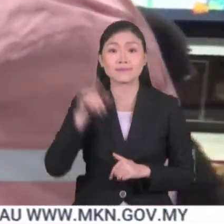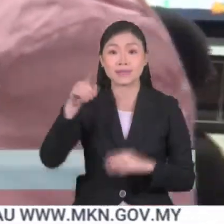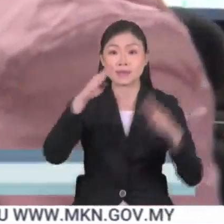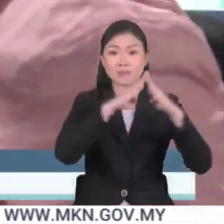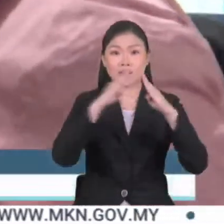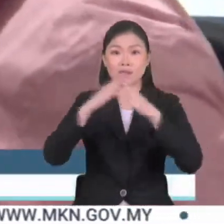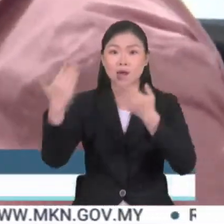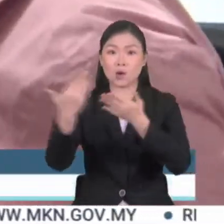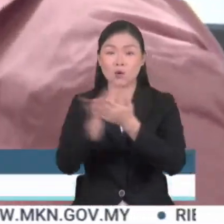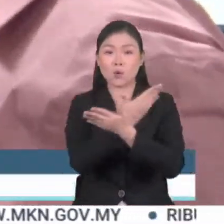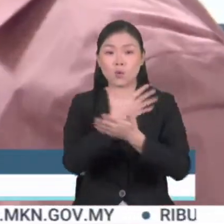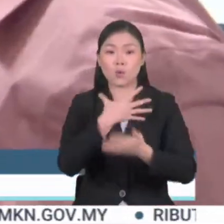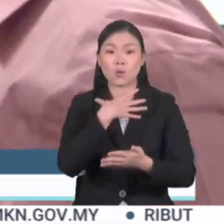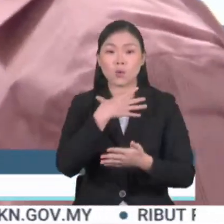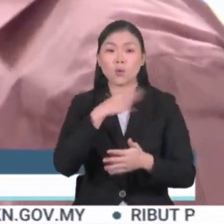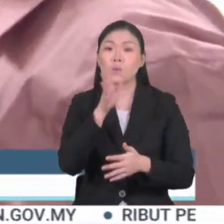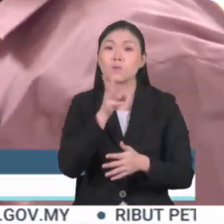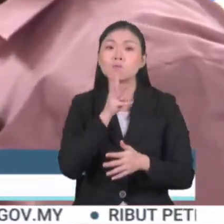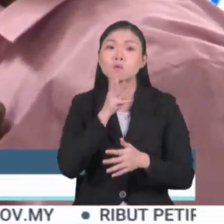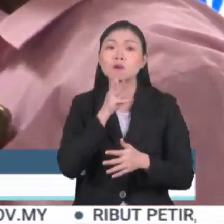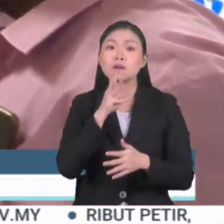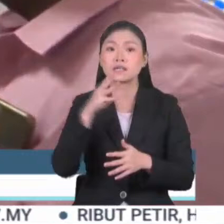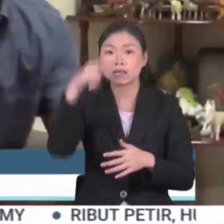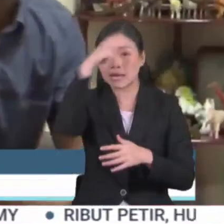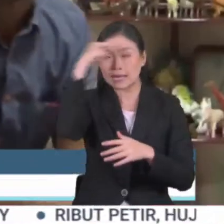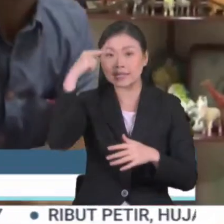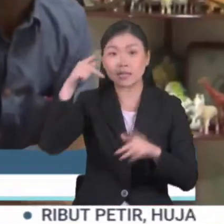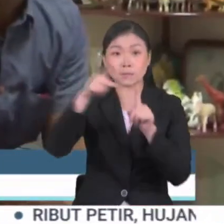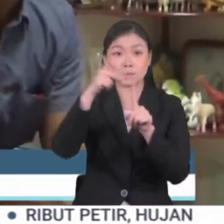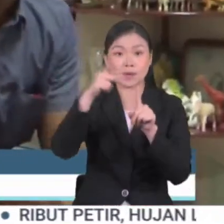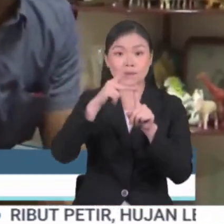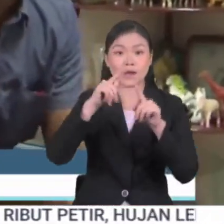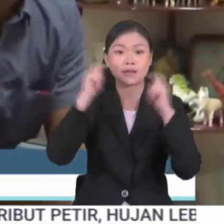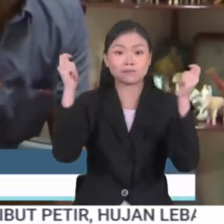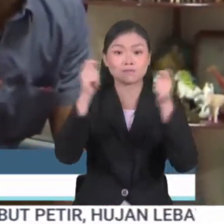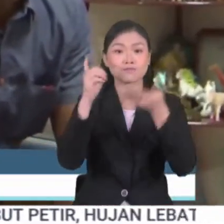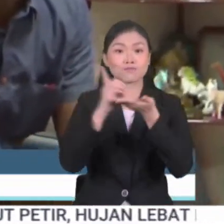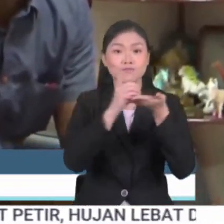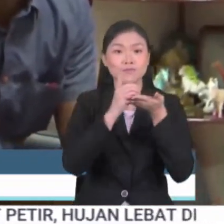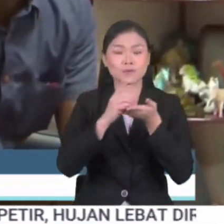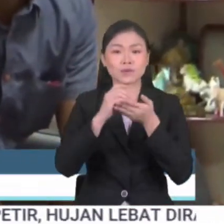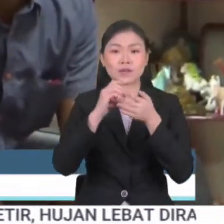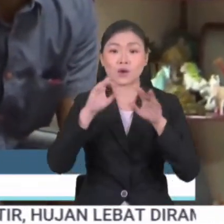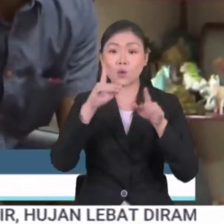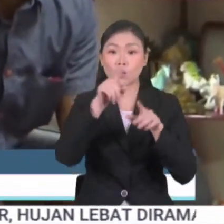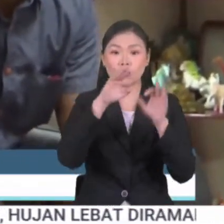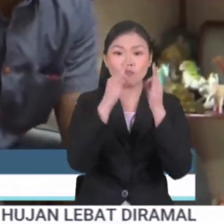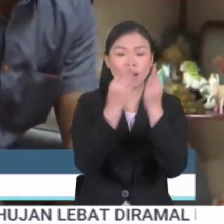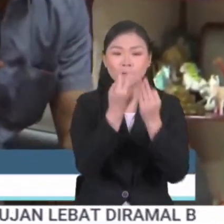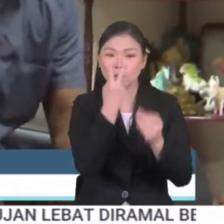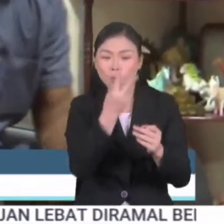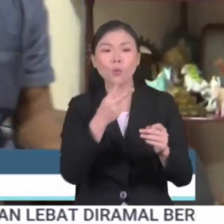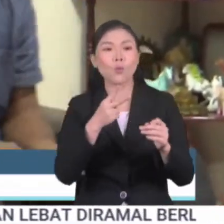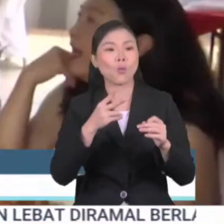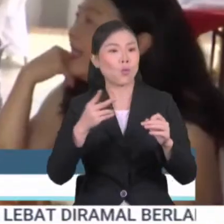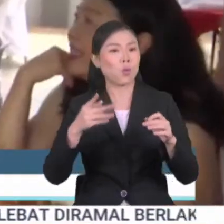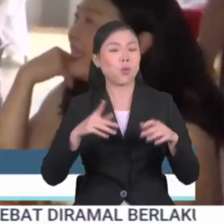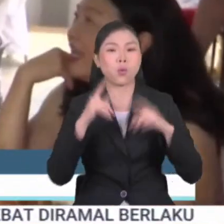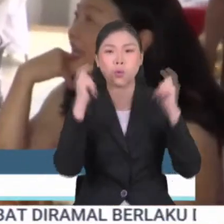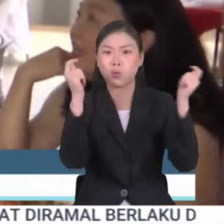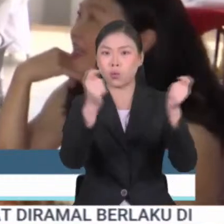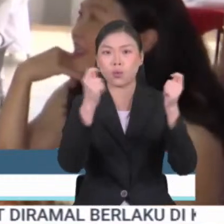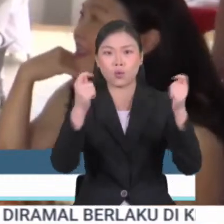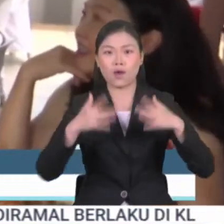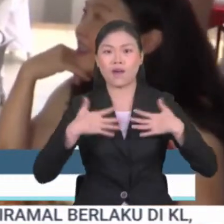Di Bandar Baru Airi Hitam Pulau Pinang, sambutan Deepavali sebuah keluarga dilihat meriah. Masyarakat berbilang kaum gembira